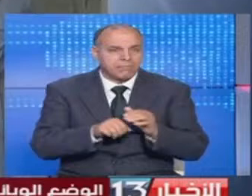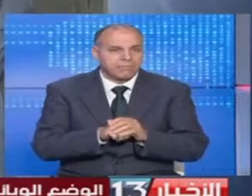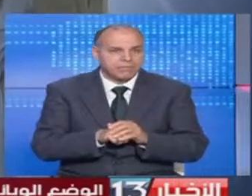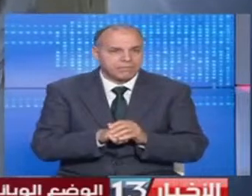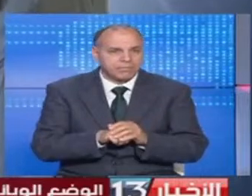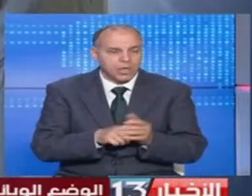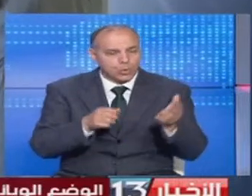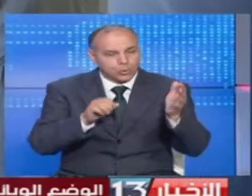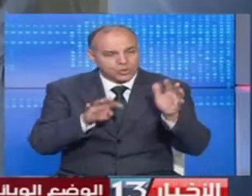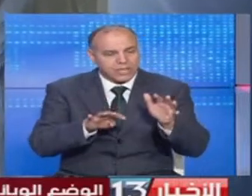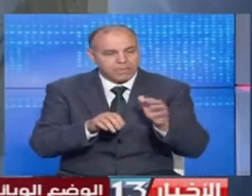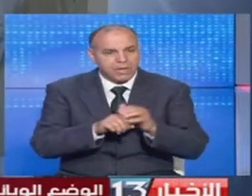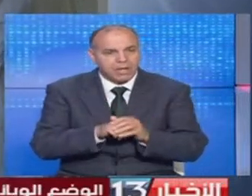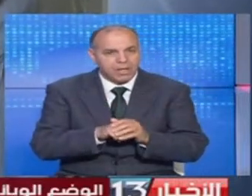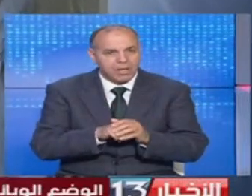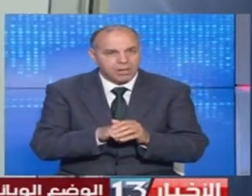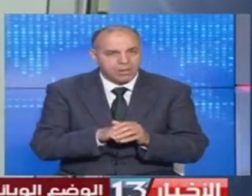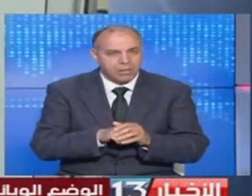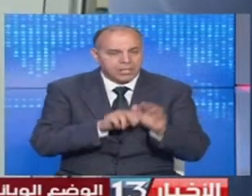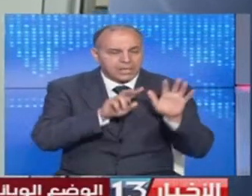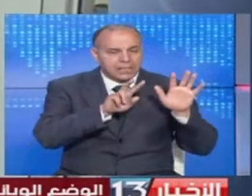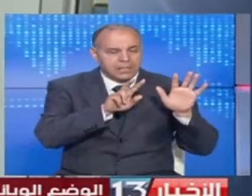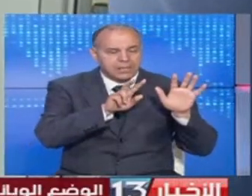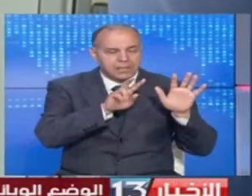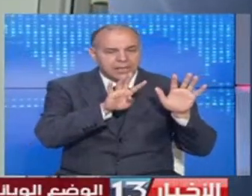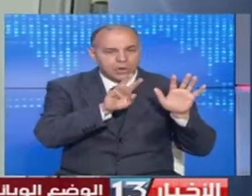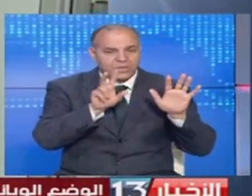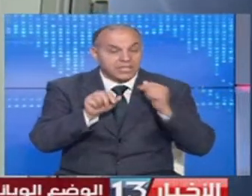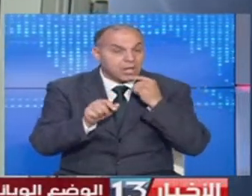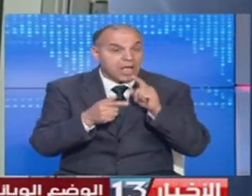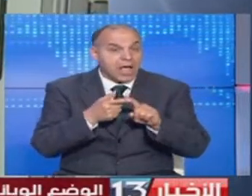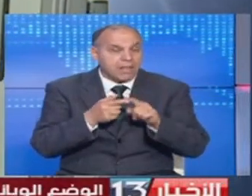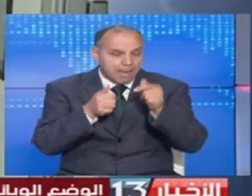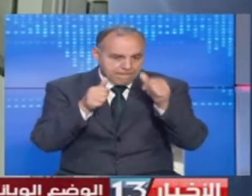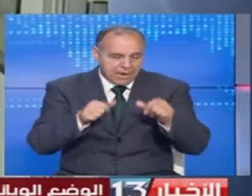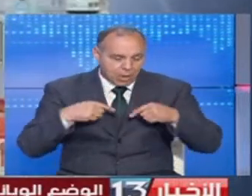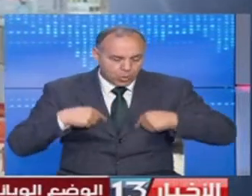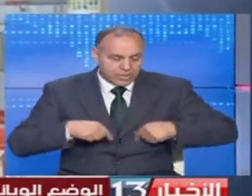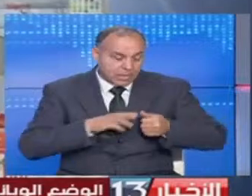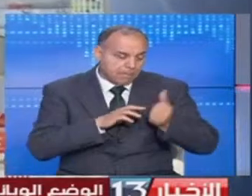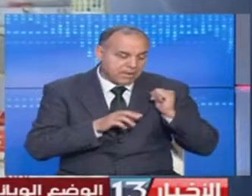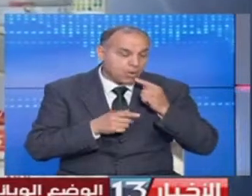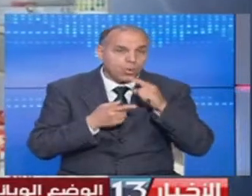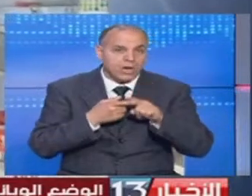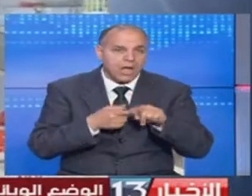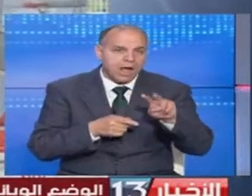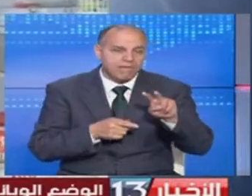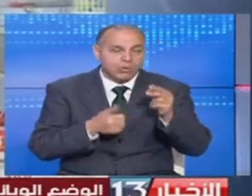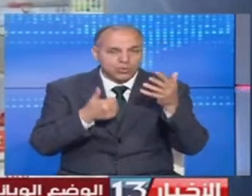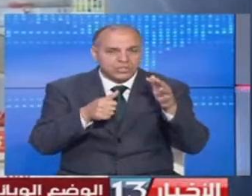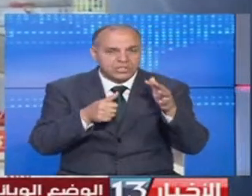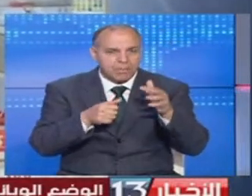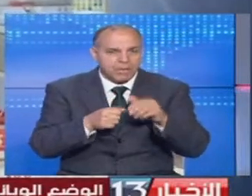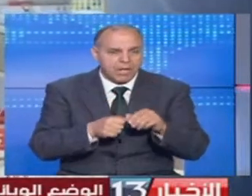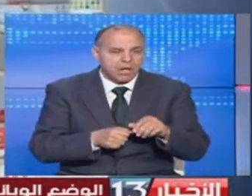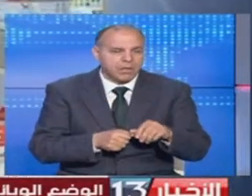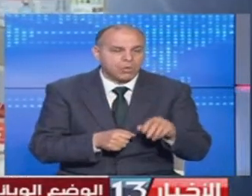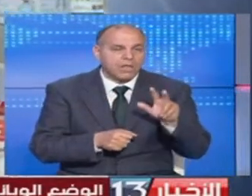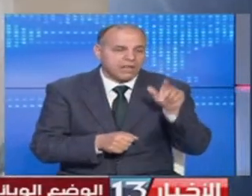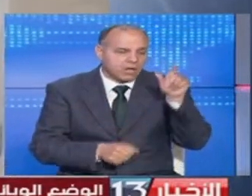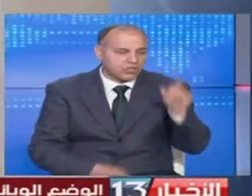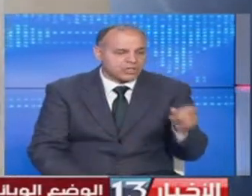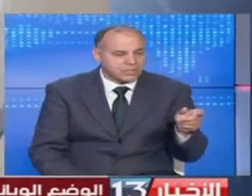وتسعمائه وثلاث وتسعين كما جاء في بلاغ الوزاره البارحه ان الفين وست مائه وثلاث